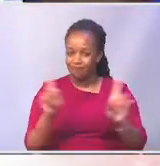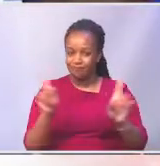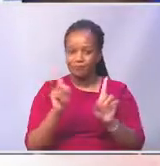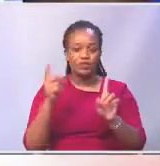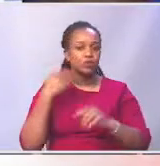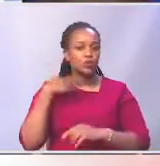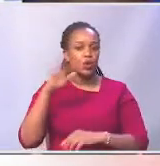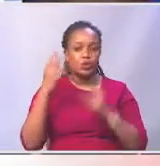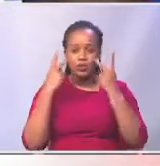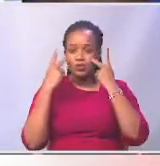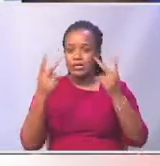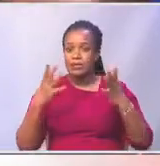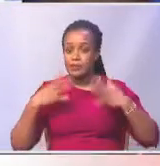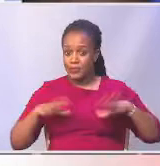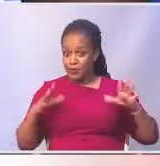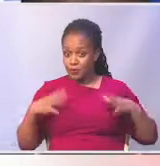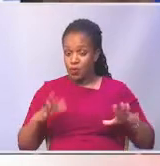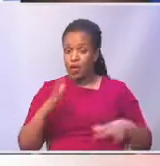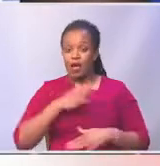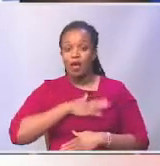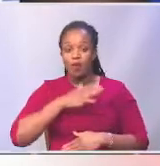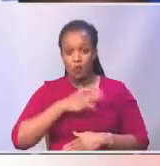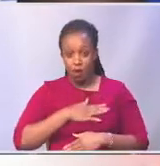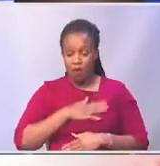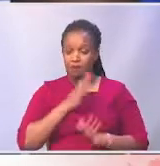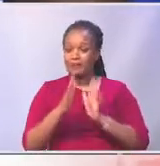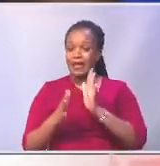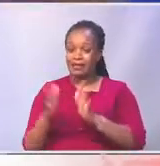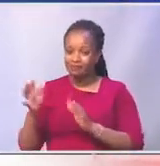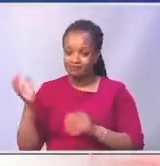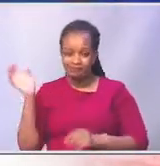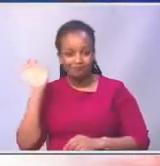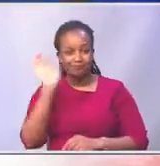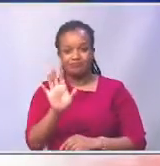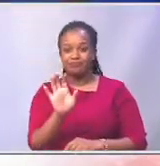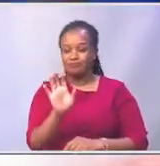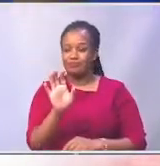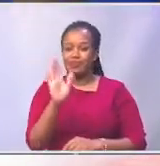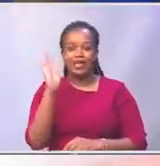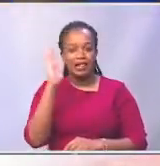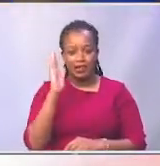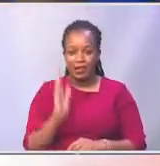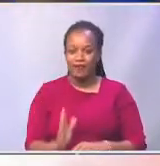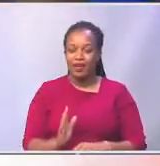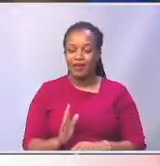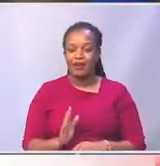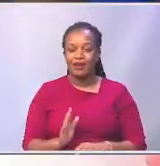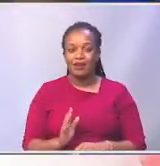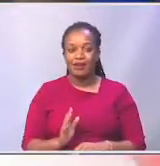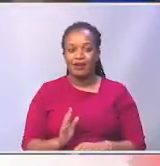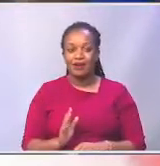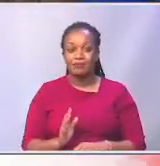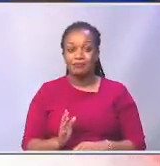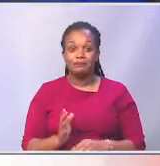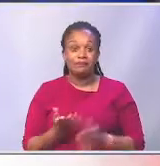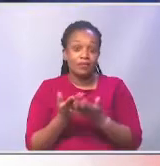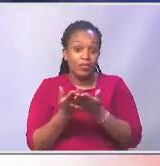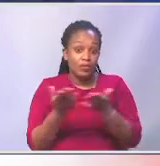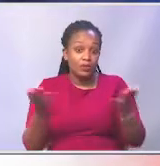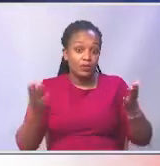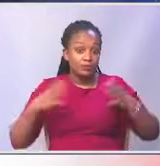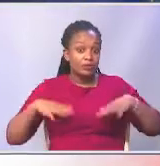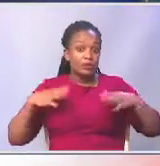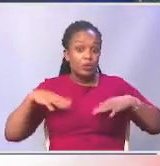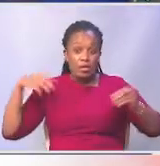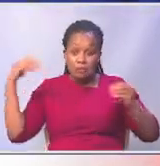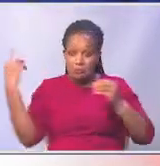pali popote. Mimi najua watu wetu wajafanya. Wakirusha mawe kwa mtu yote. Hao watu tutashinda na